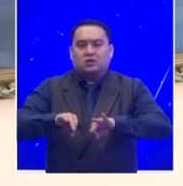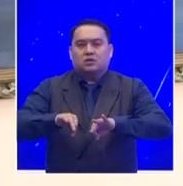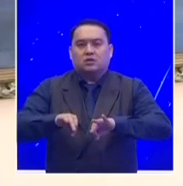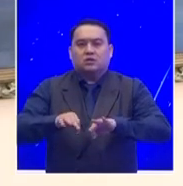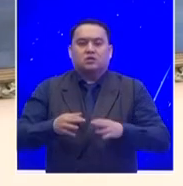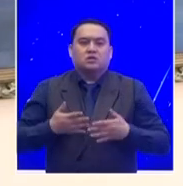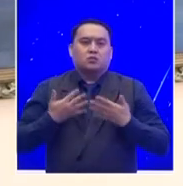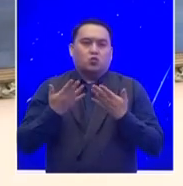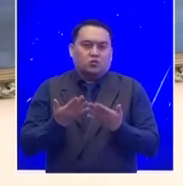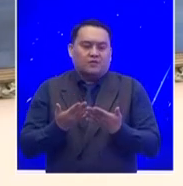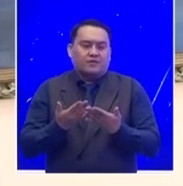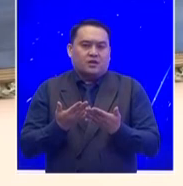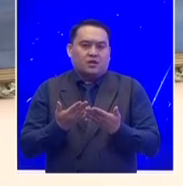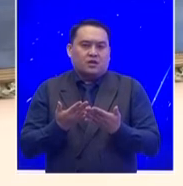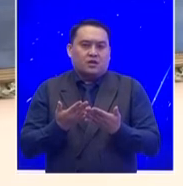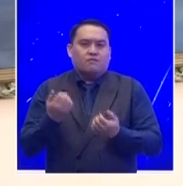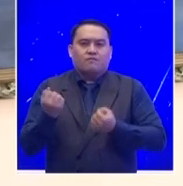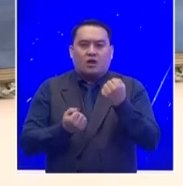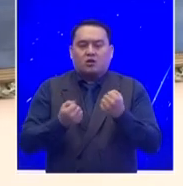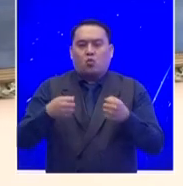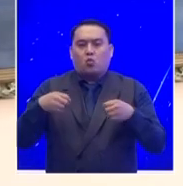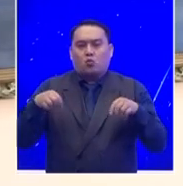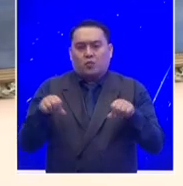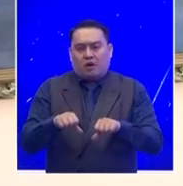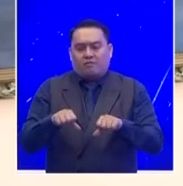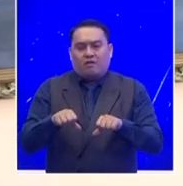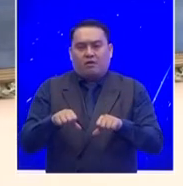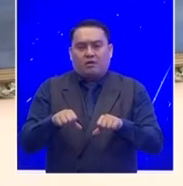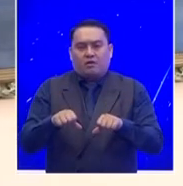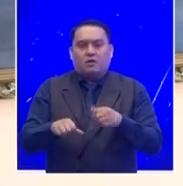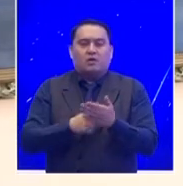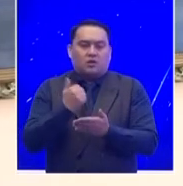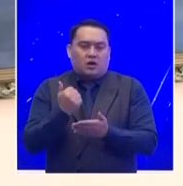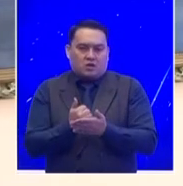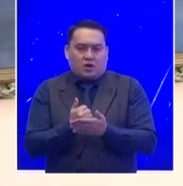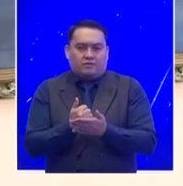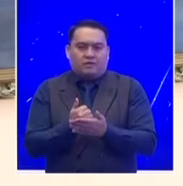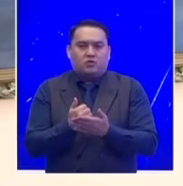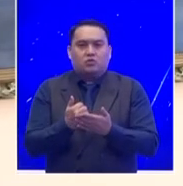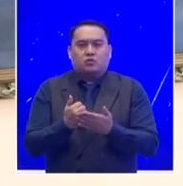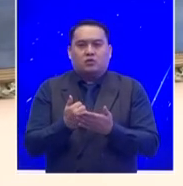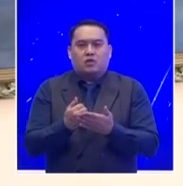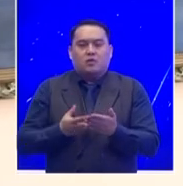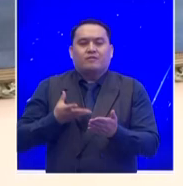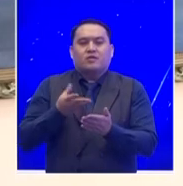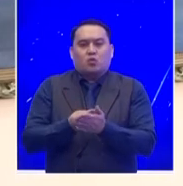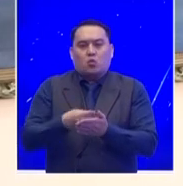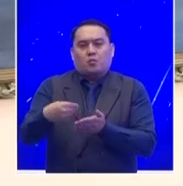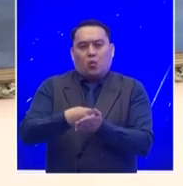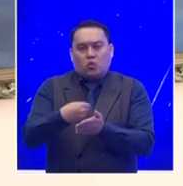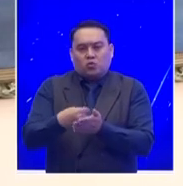запросы подсобным, водительское удостоверение, основные это по недвижимости, выплата пенсии,